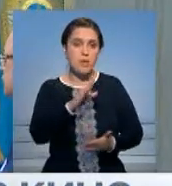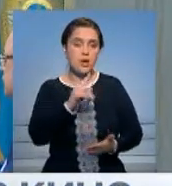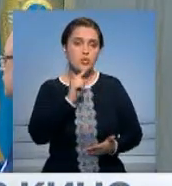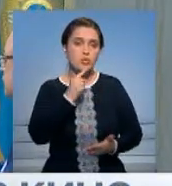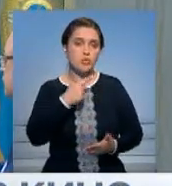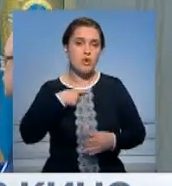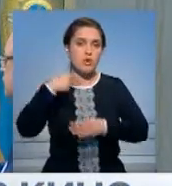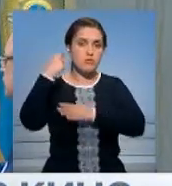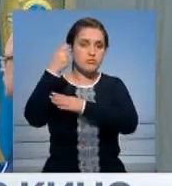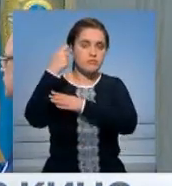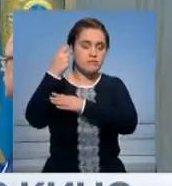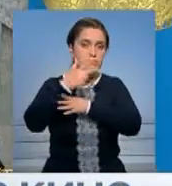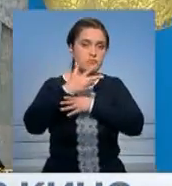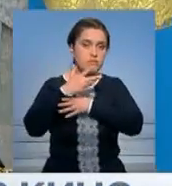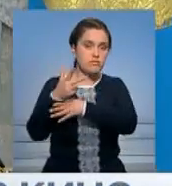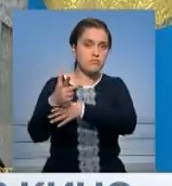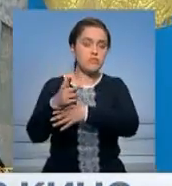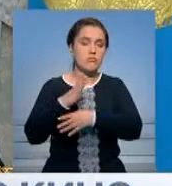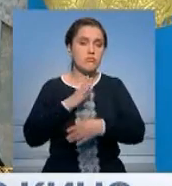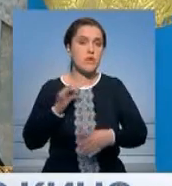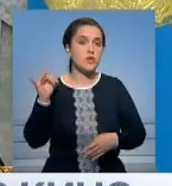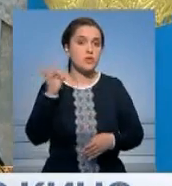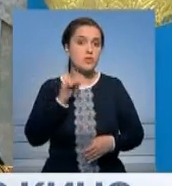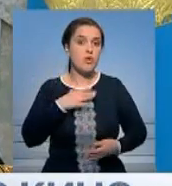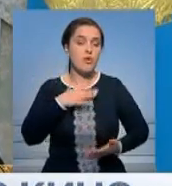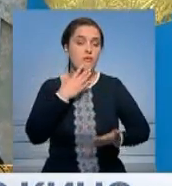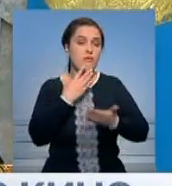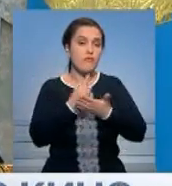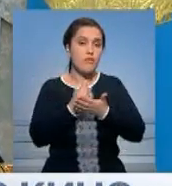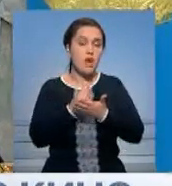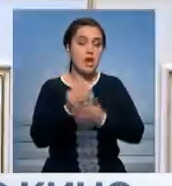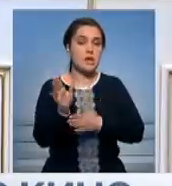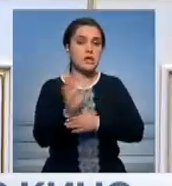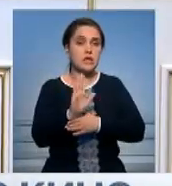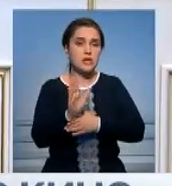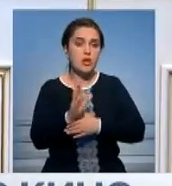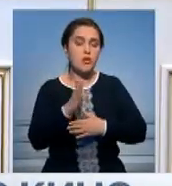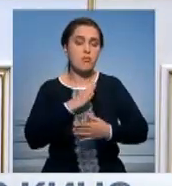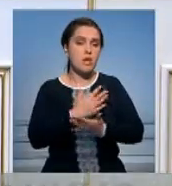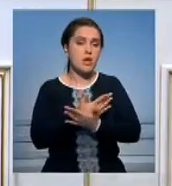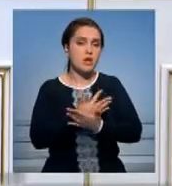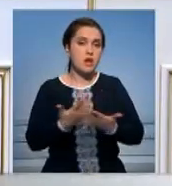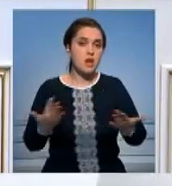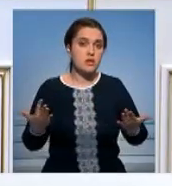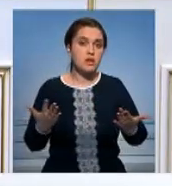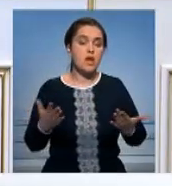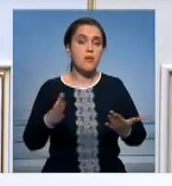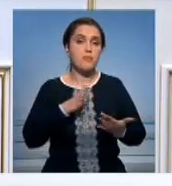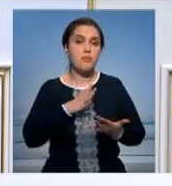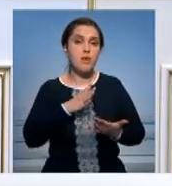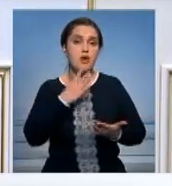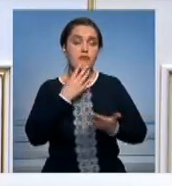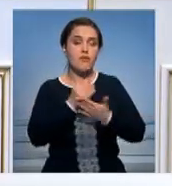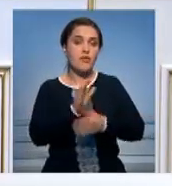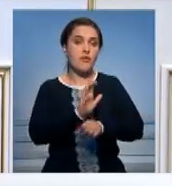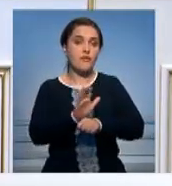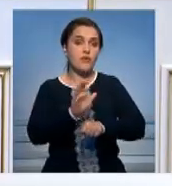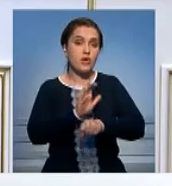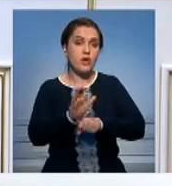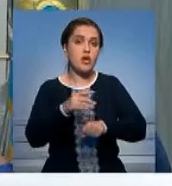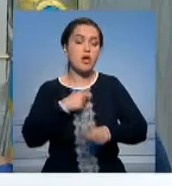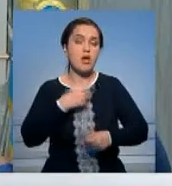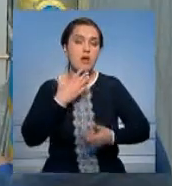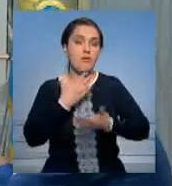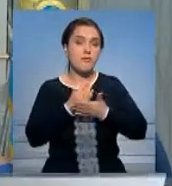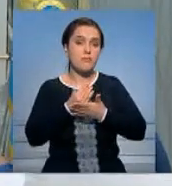«Кочевников» и показали всему миру историю нашего народа. Потом были «Жау-Жирек Мынбала» и «Алмазный меч», а также мои фильмы